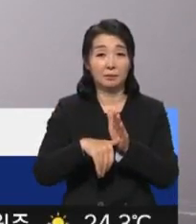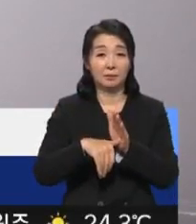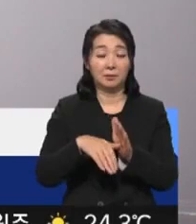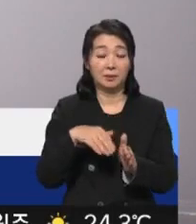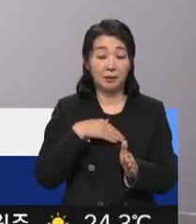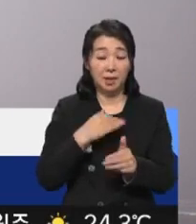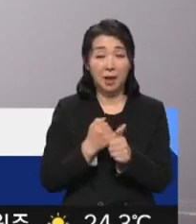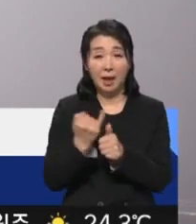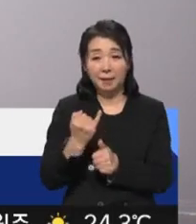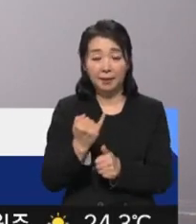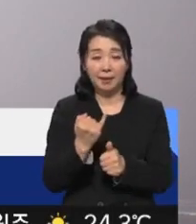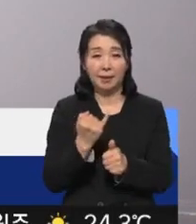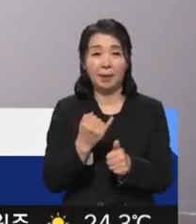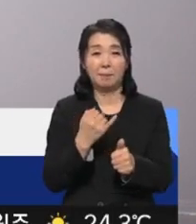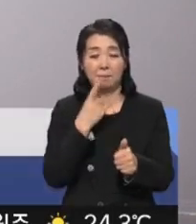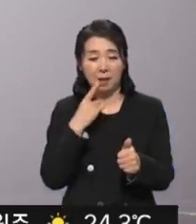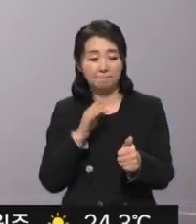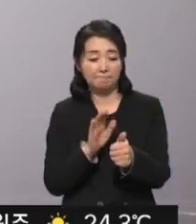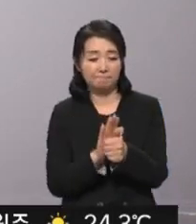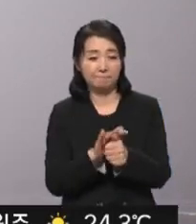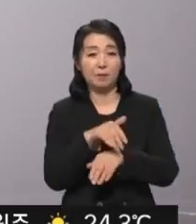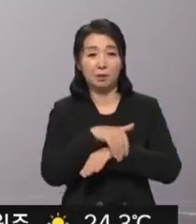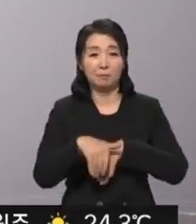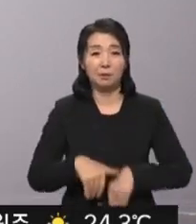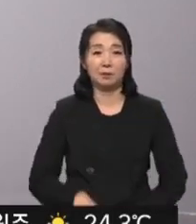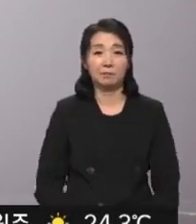아내의 역할에는 충실하겠습니다.